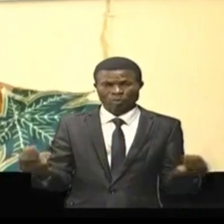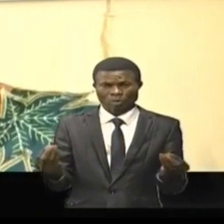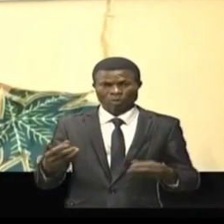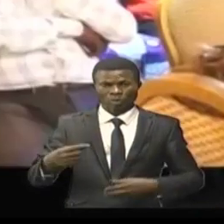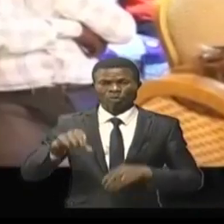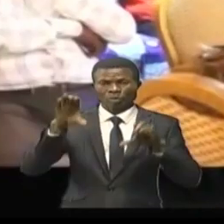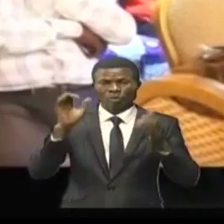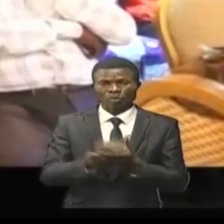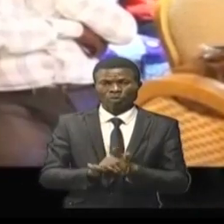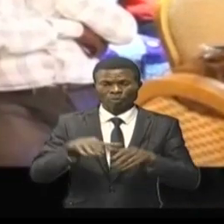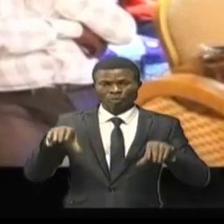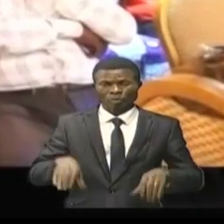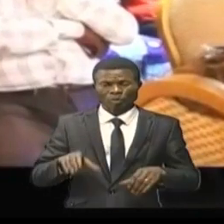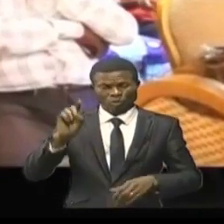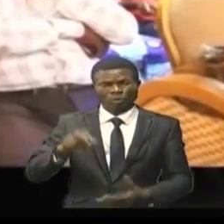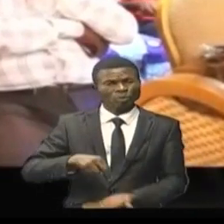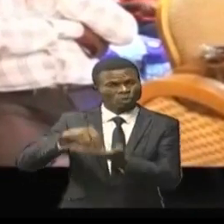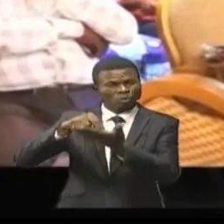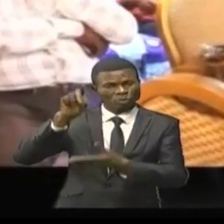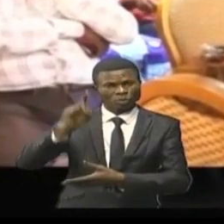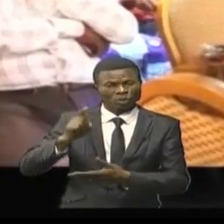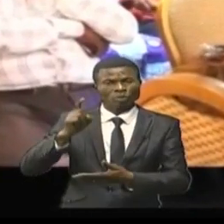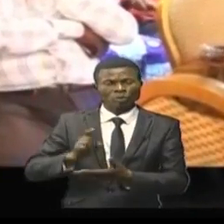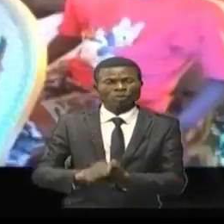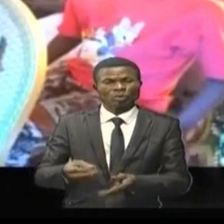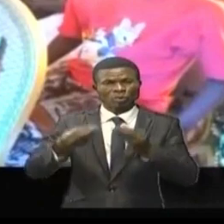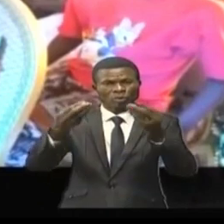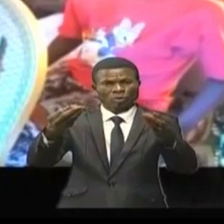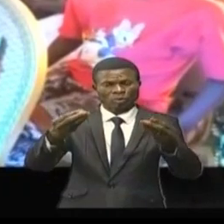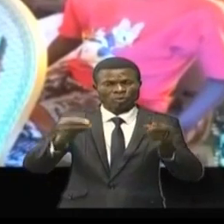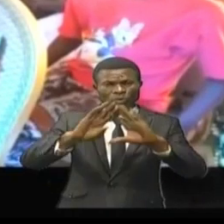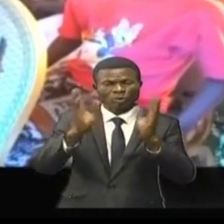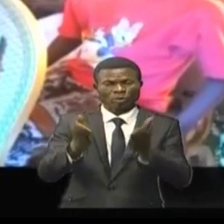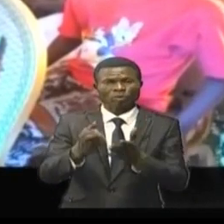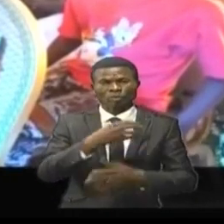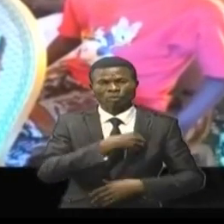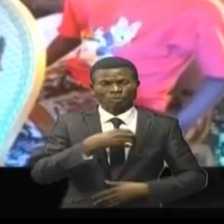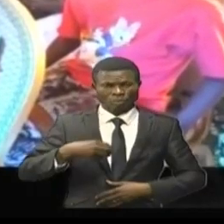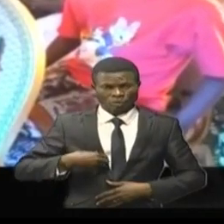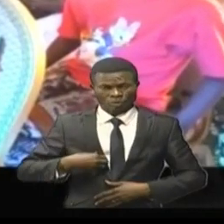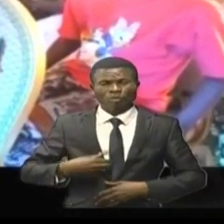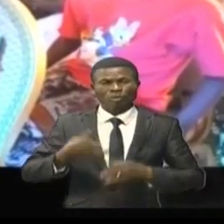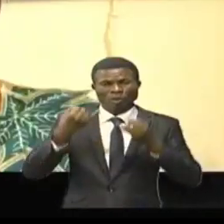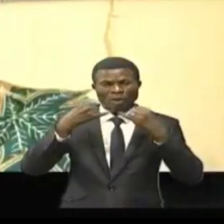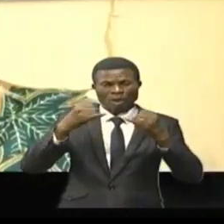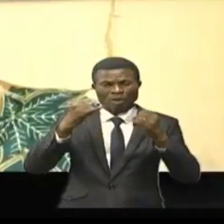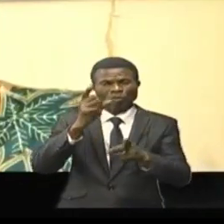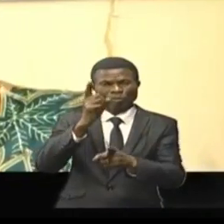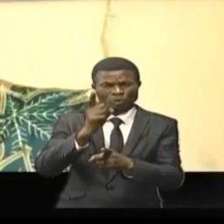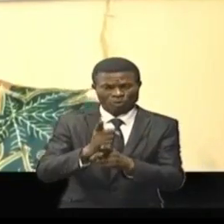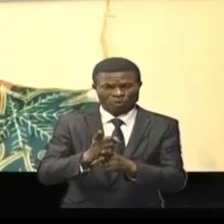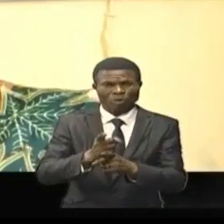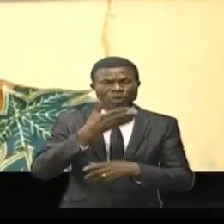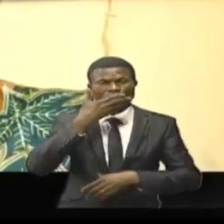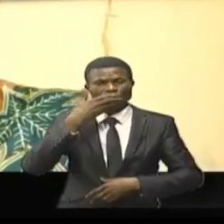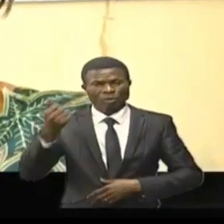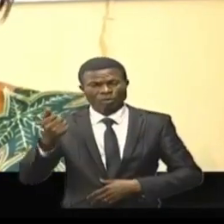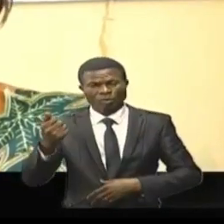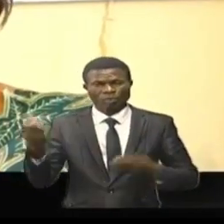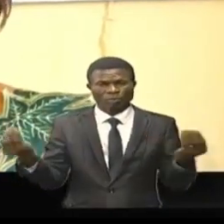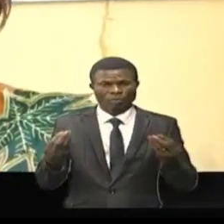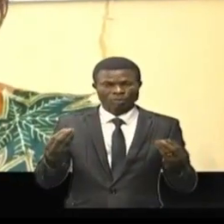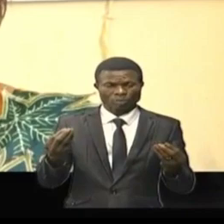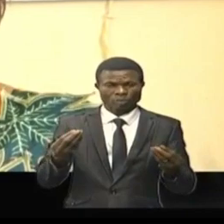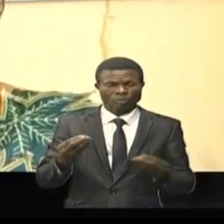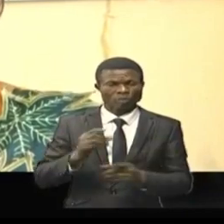Moissy à Congo doit se lever pour mettre à la disposition des femmes les renseignements possibles pour